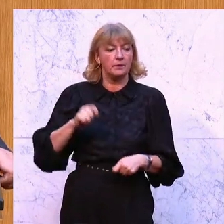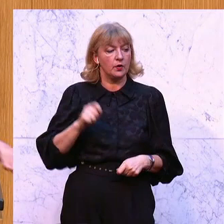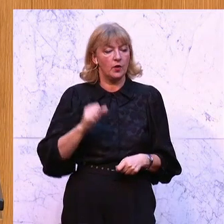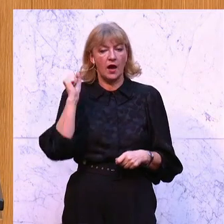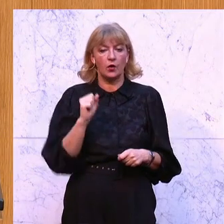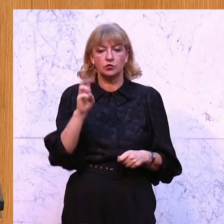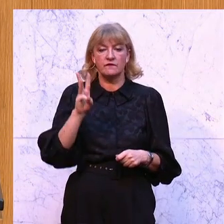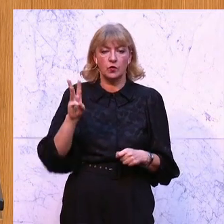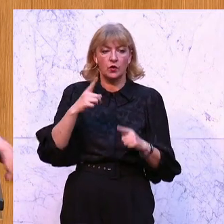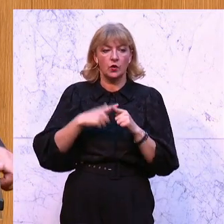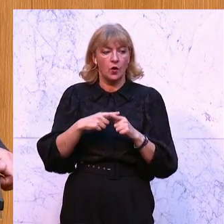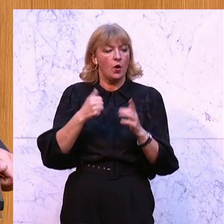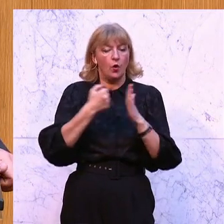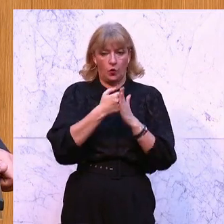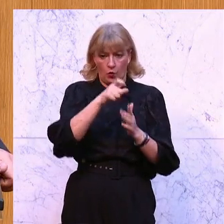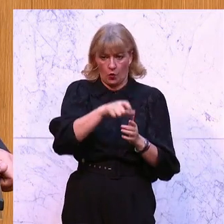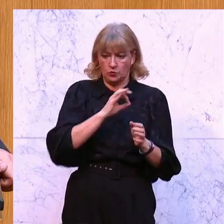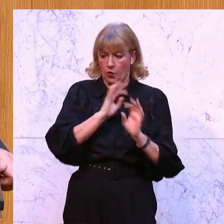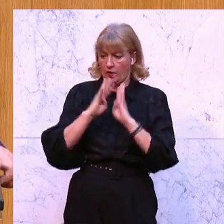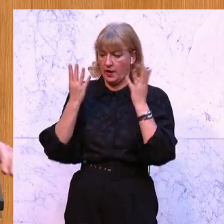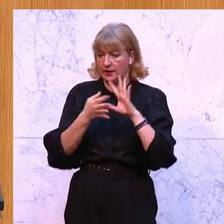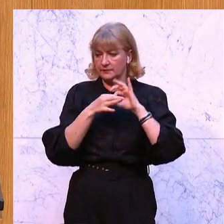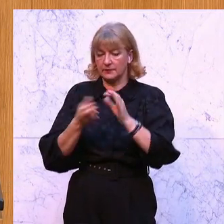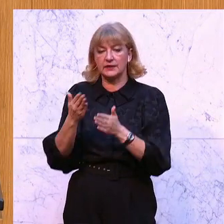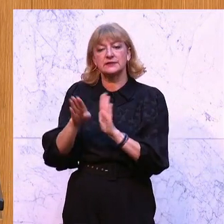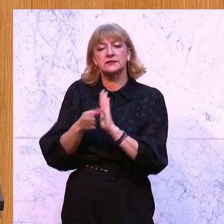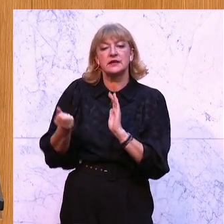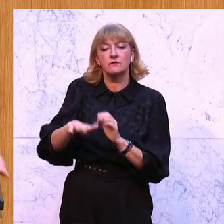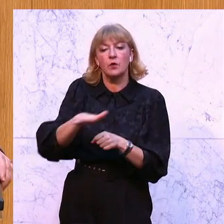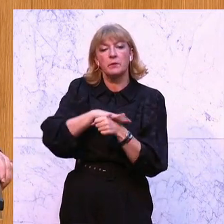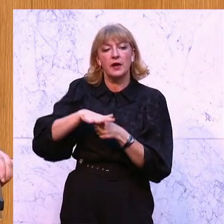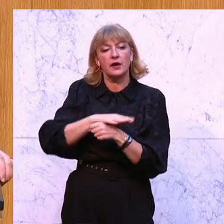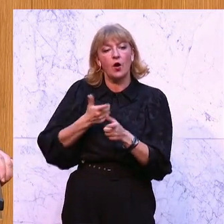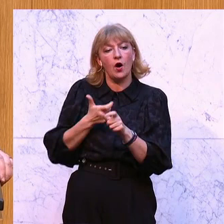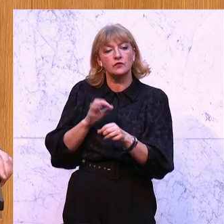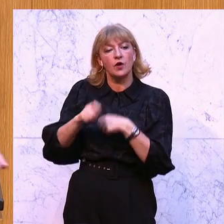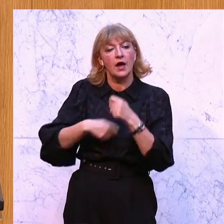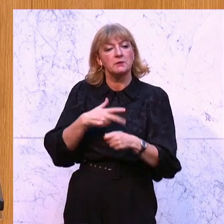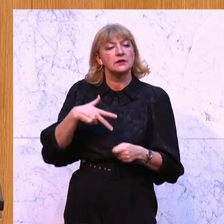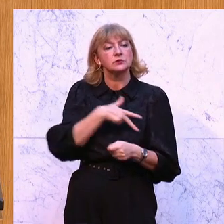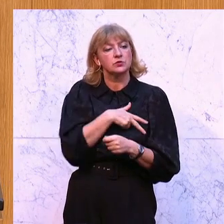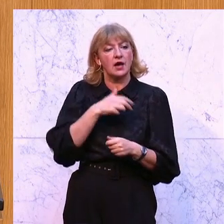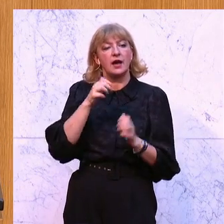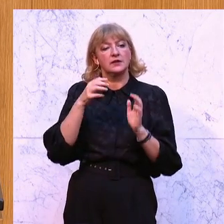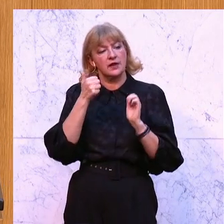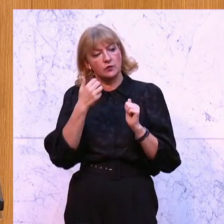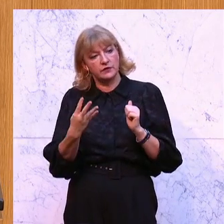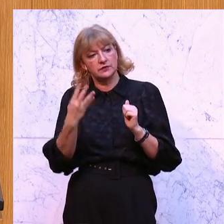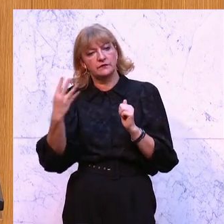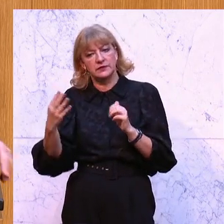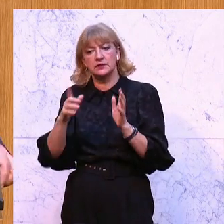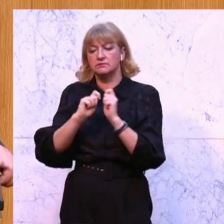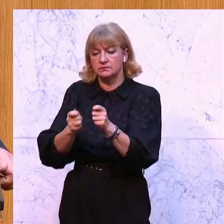August Wüginger und Markus Kotzer und Kolleginnen und Kollegen zum Gesetzentwurf im Bereich des Ausschusses für Arbeit und Soziales 2241 der Beilagen über den